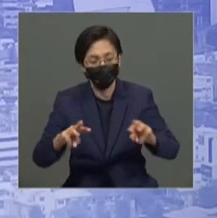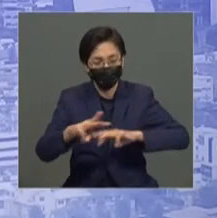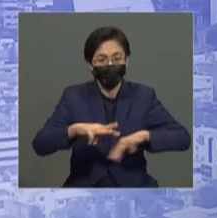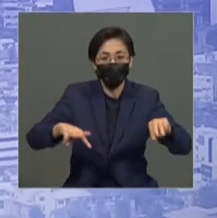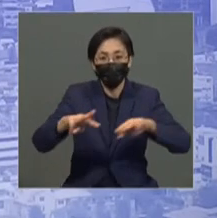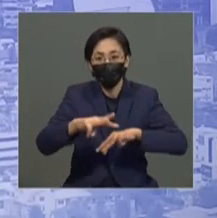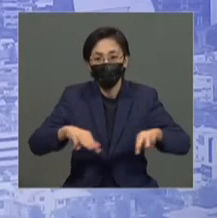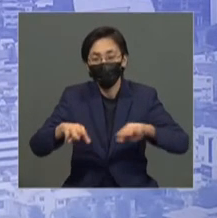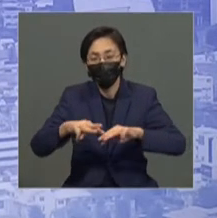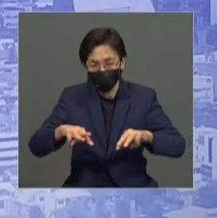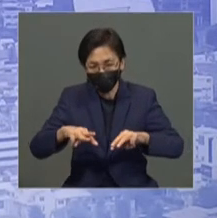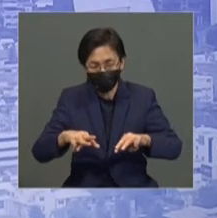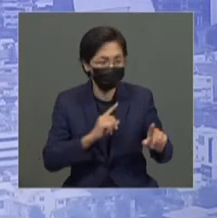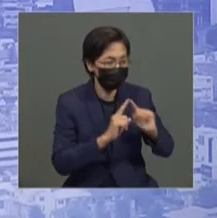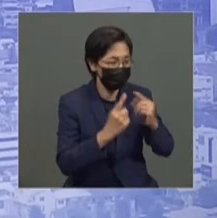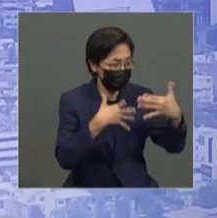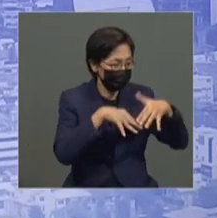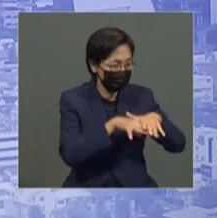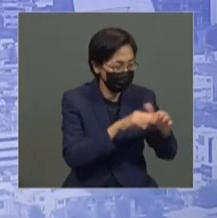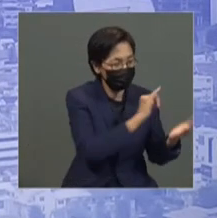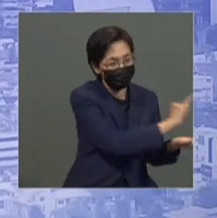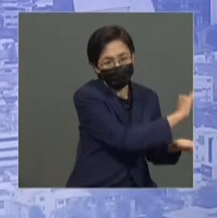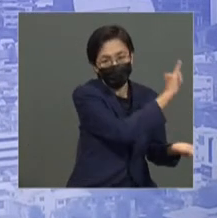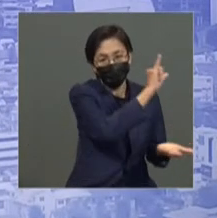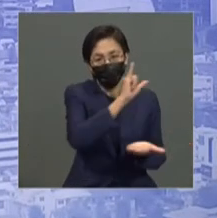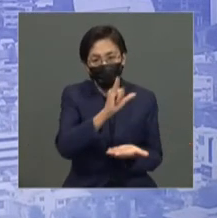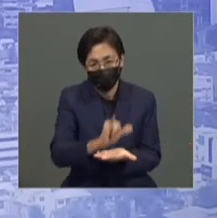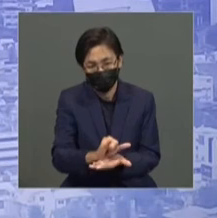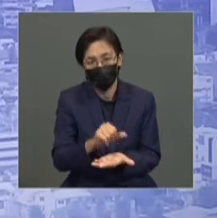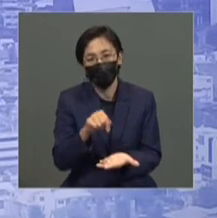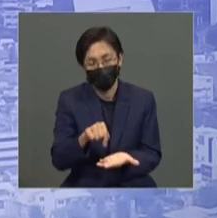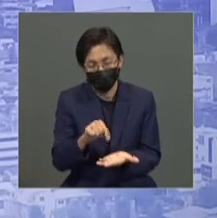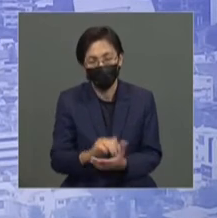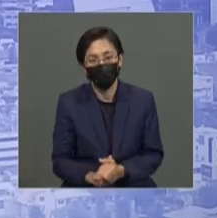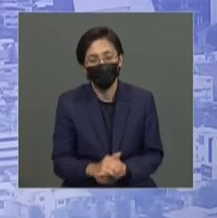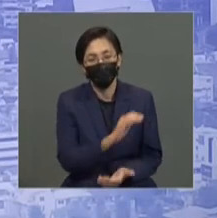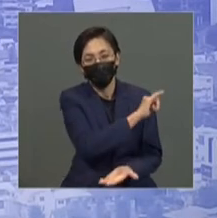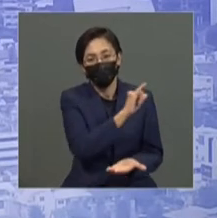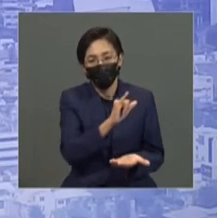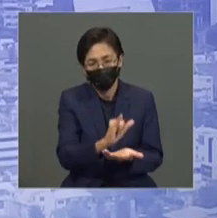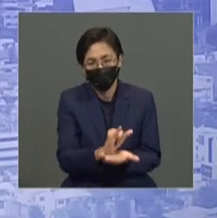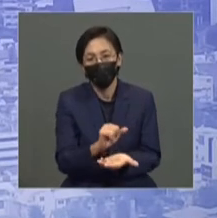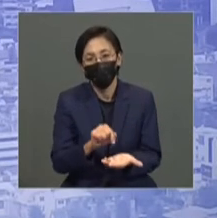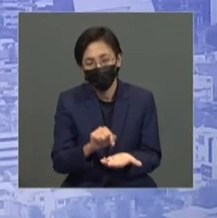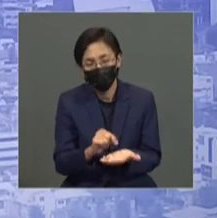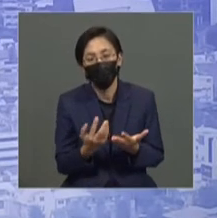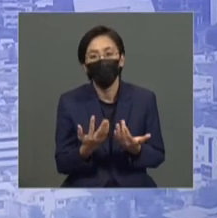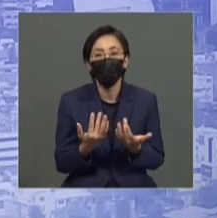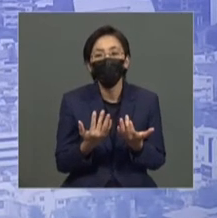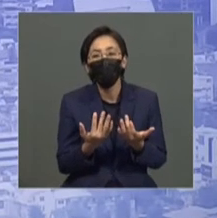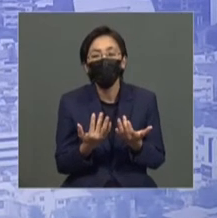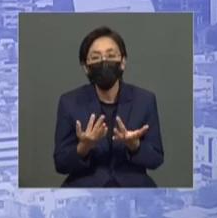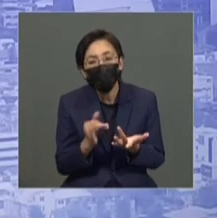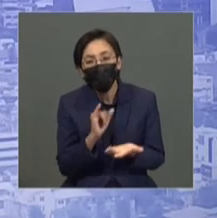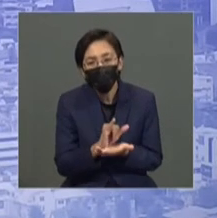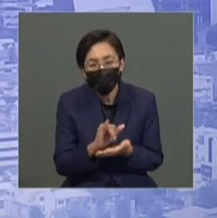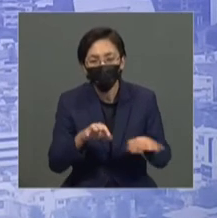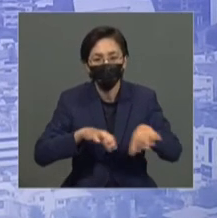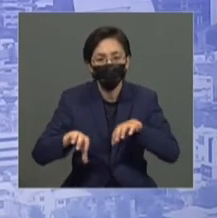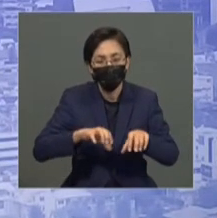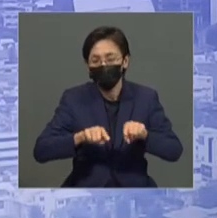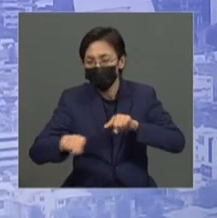งมีระบบที่จะประสานให้พี่น้องประชาชนเหล่านี้เข้าสู่ระบบและรอเตียงมีการจัดส